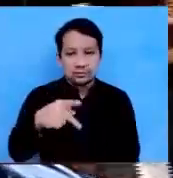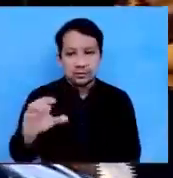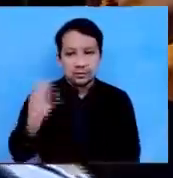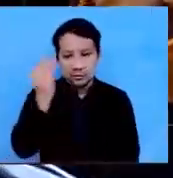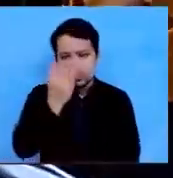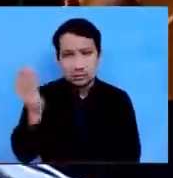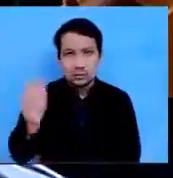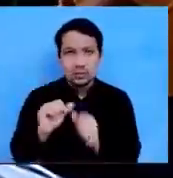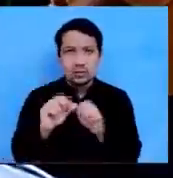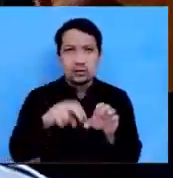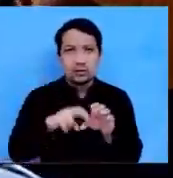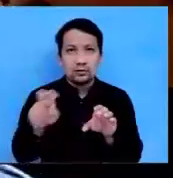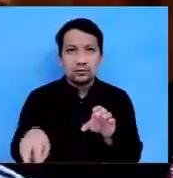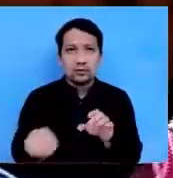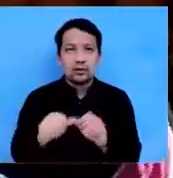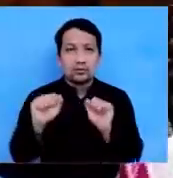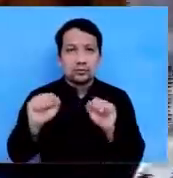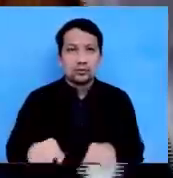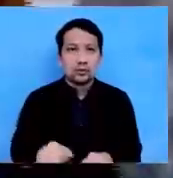ng pasahero.